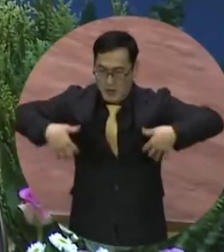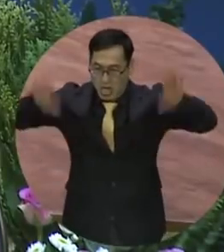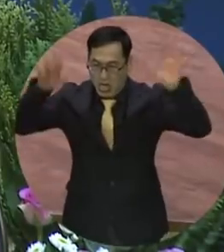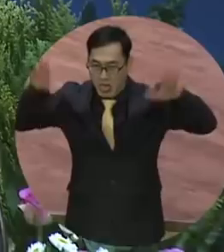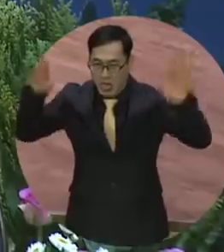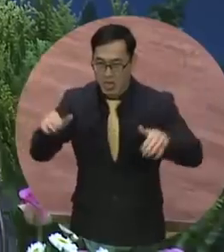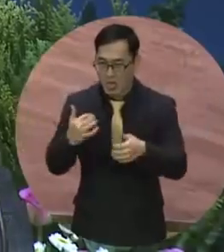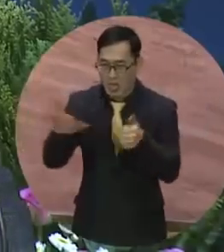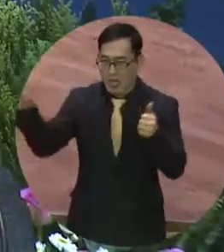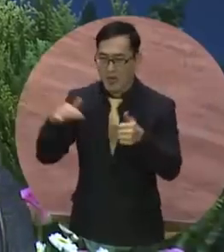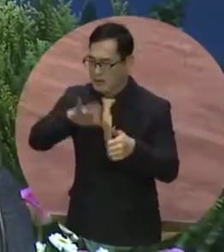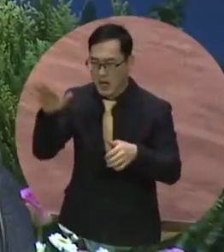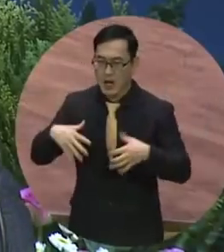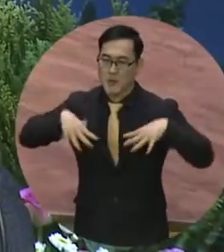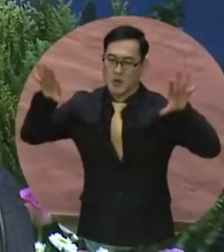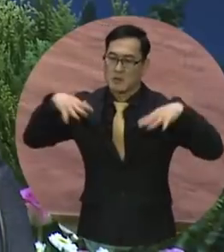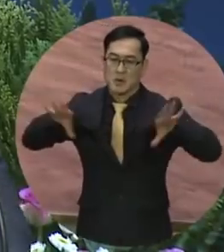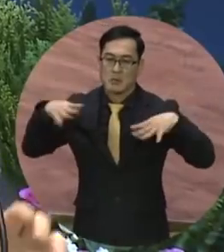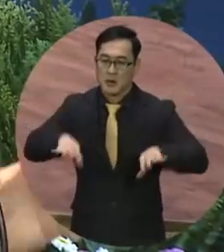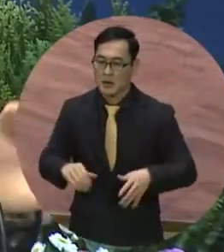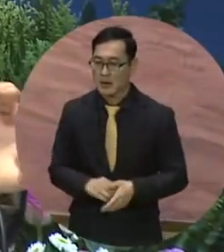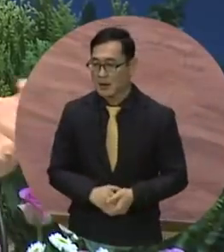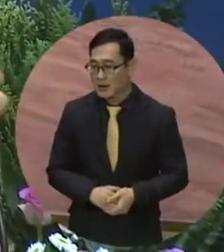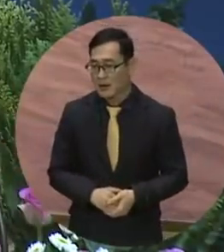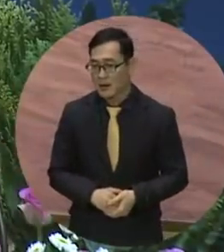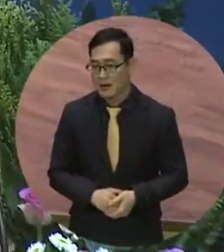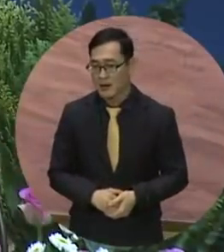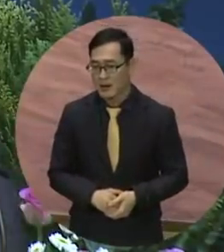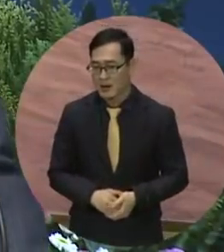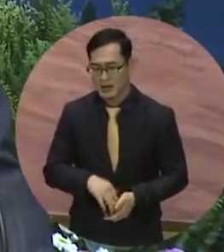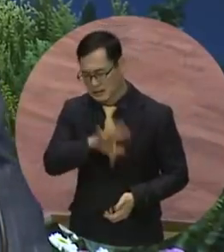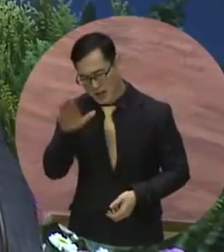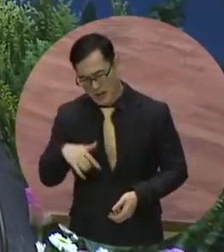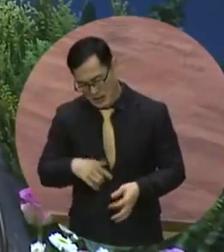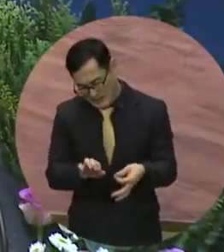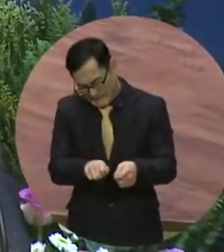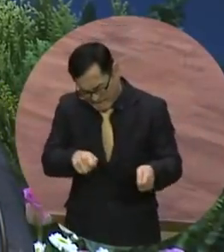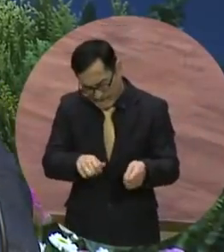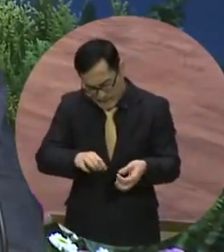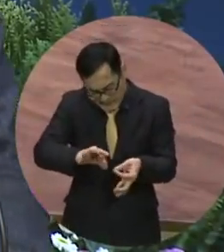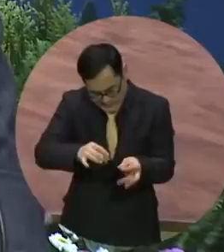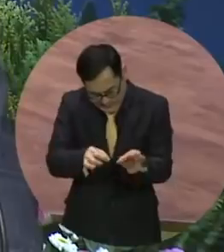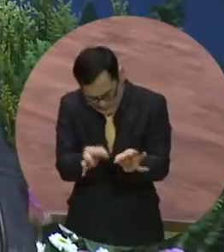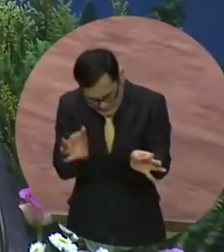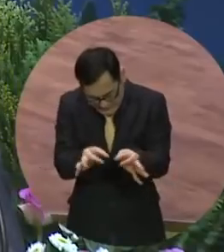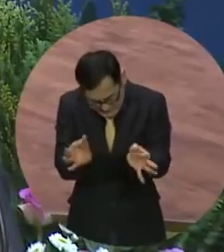메리디우스의 매듭을 풀지를 못했어요. 풀지를 못하고 전부 다 실패했어요.